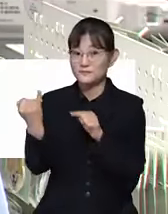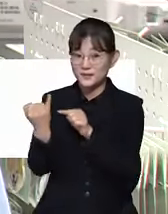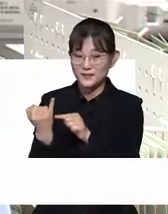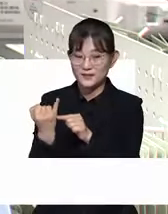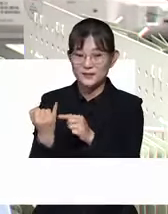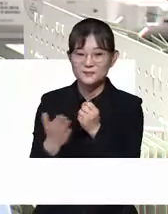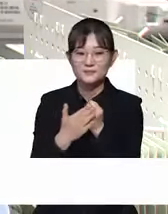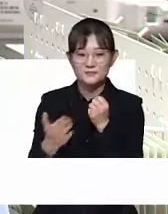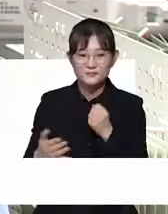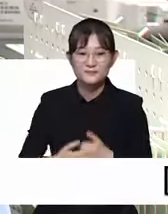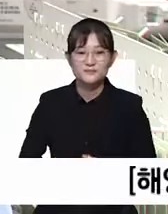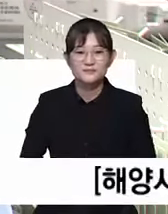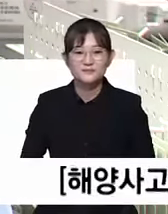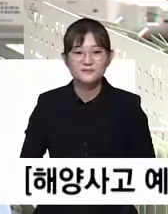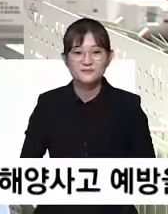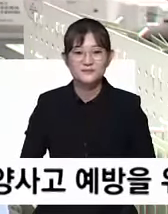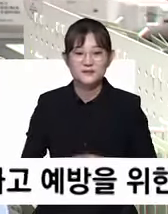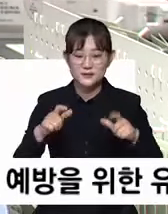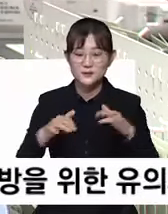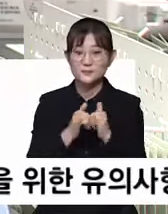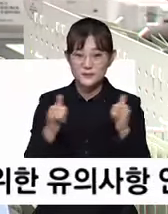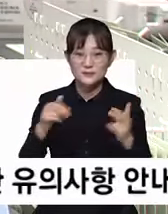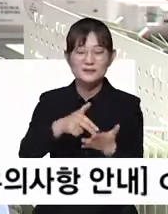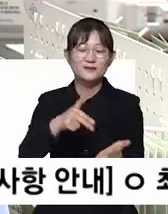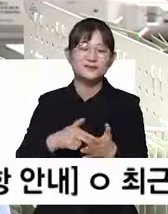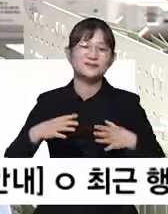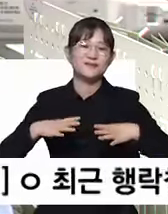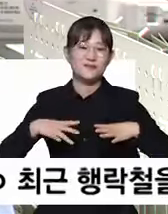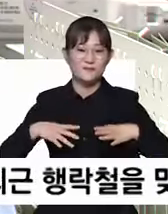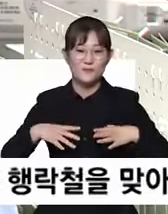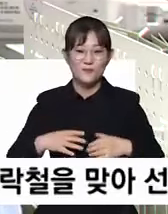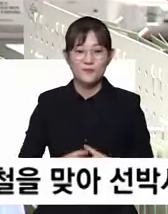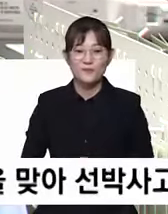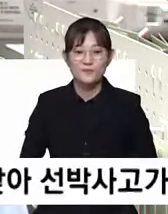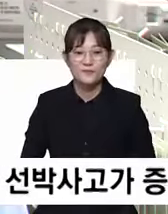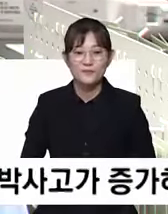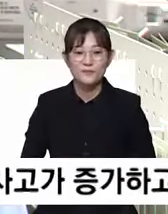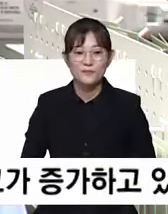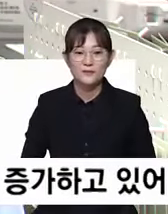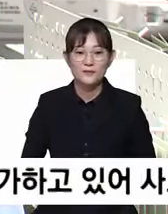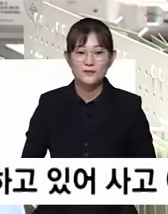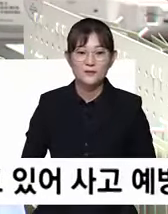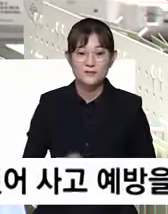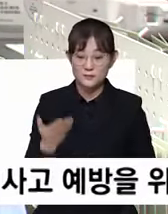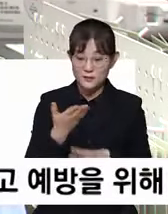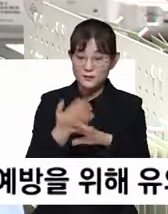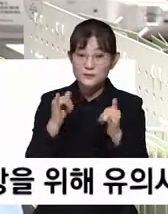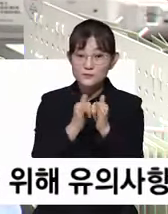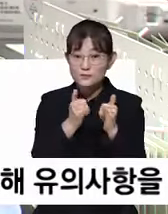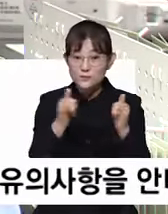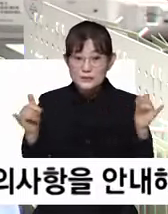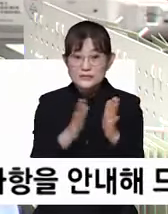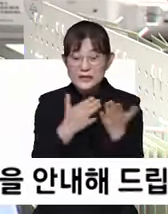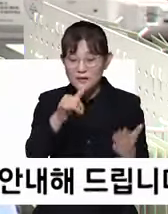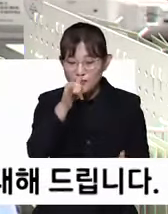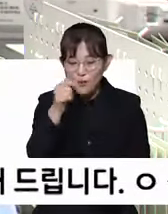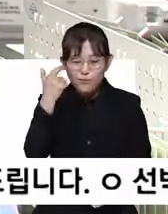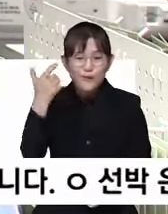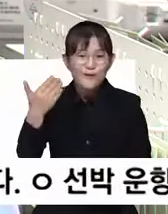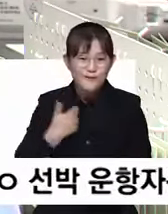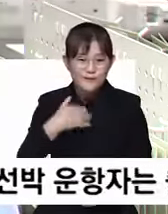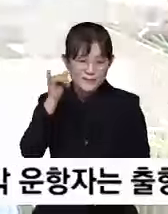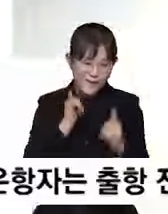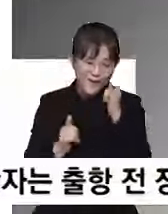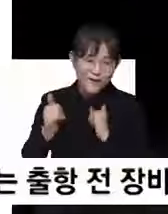또 여기 사 지역민으로서 좀 자랑스럽기도 하고 어제부터 그 다른 고객들도 이제 책이 있냐 이렇게 문의가